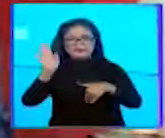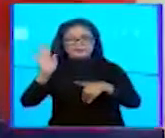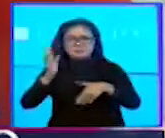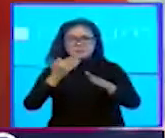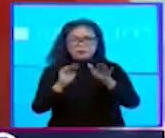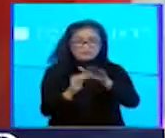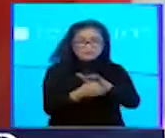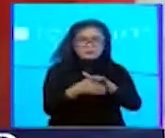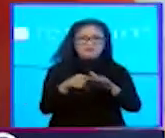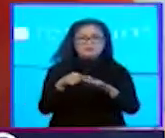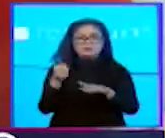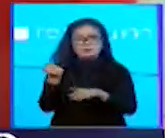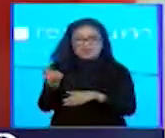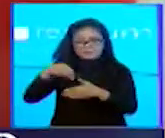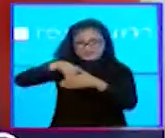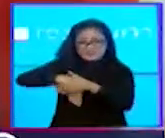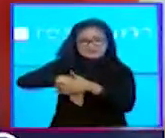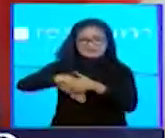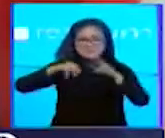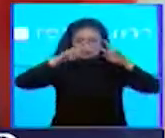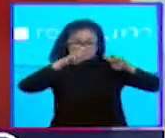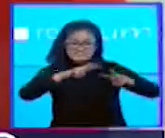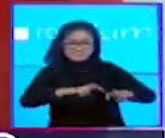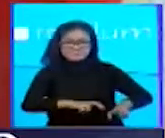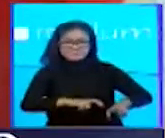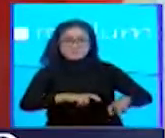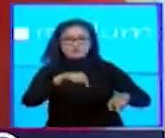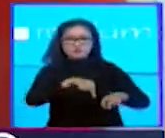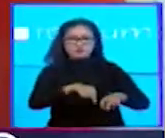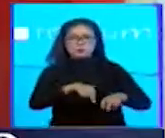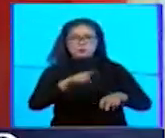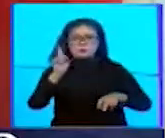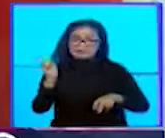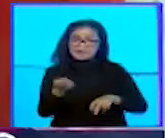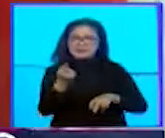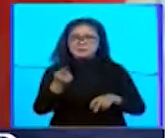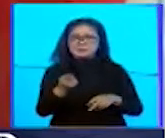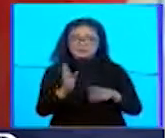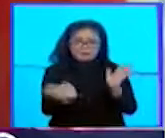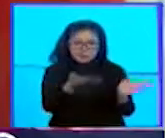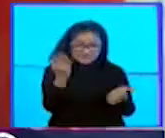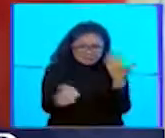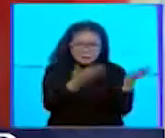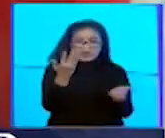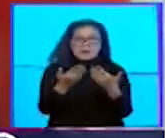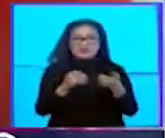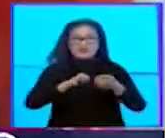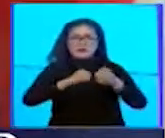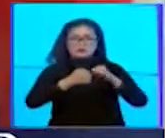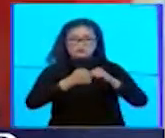Hasil penyelidikan kita di lapangan, pada saat melaksanakan penyelidikan terkait dengan kasus menonjol yang